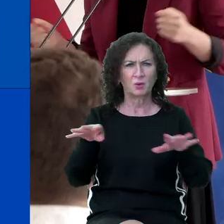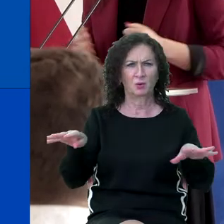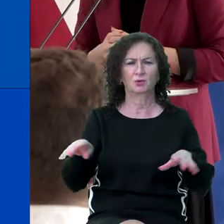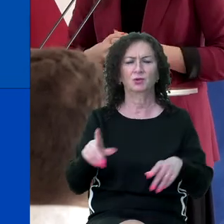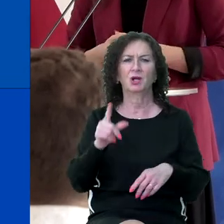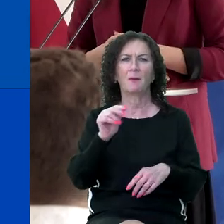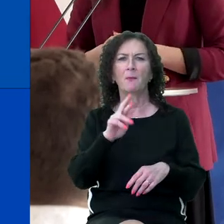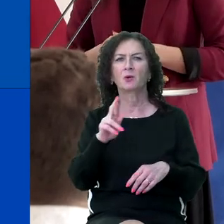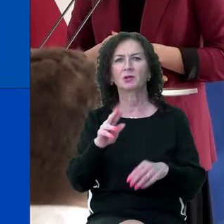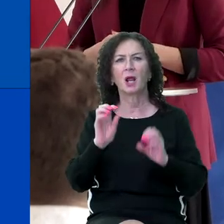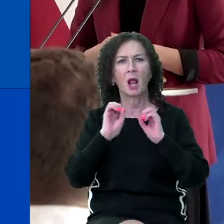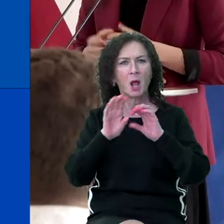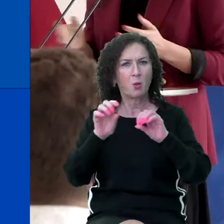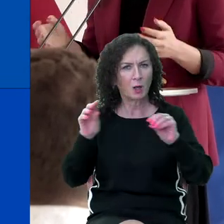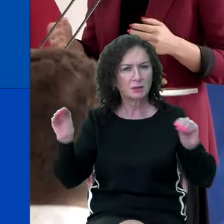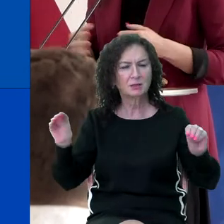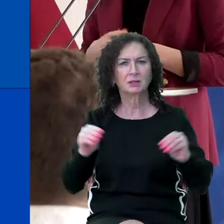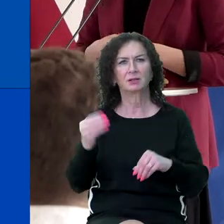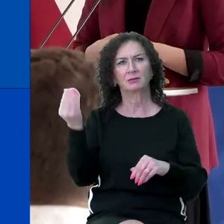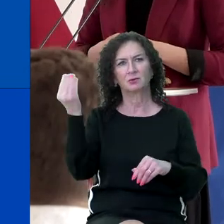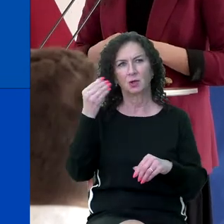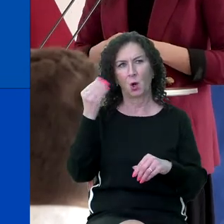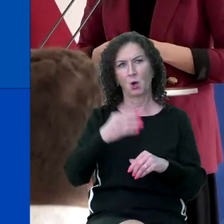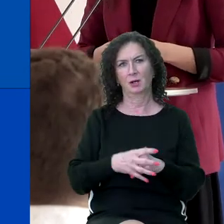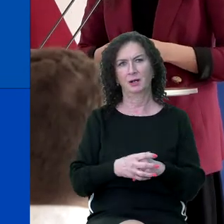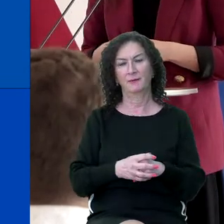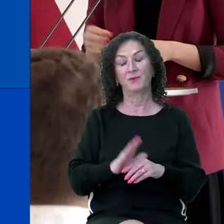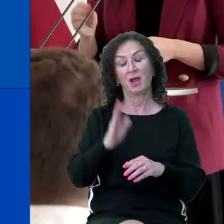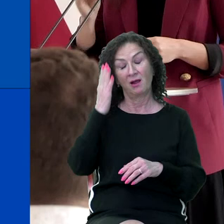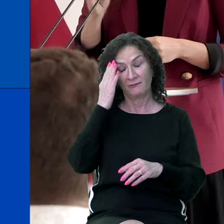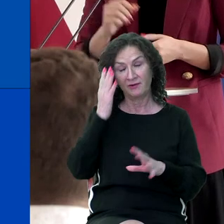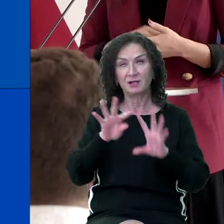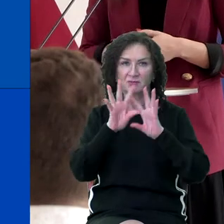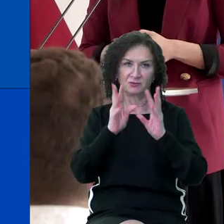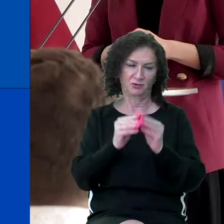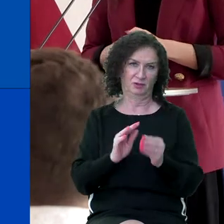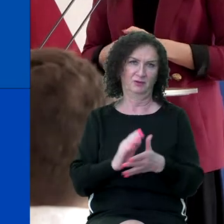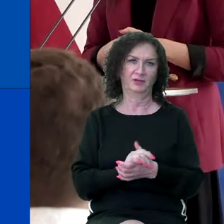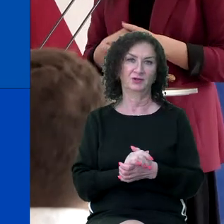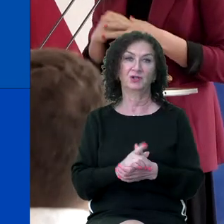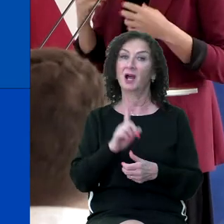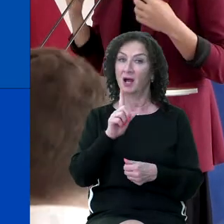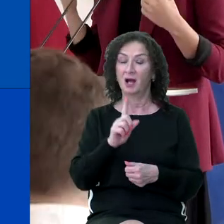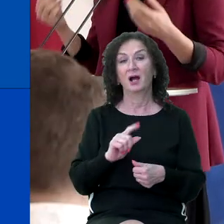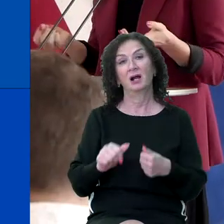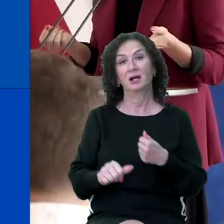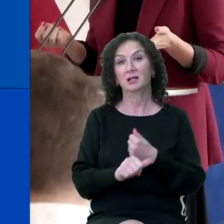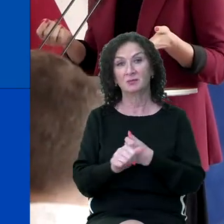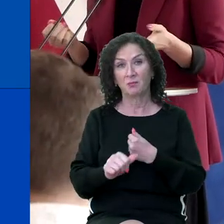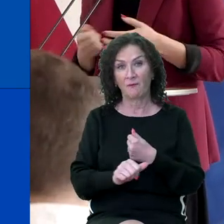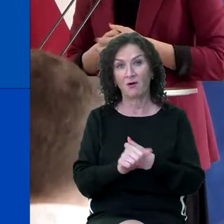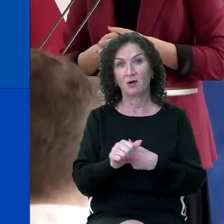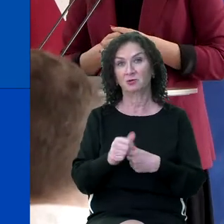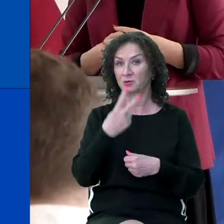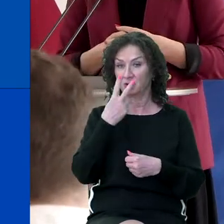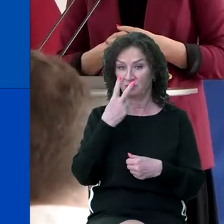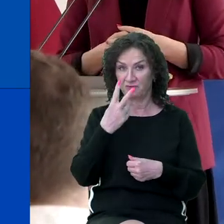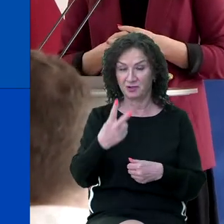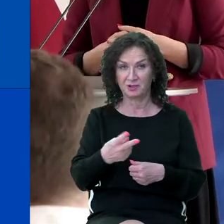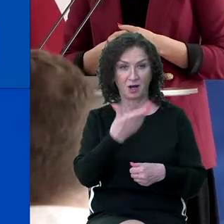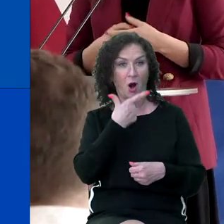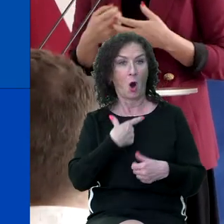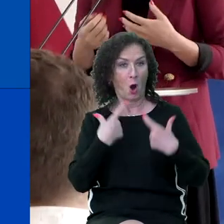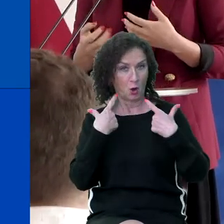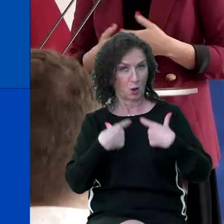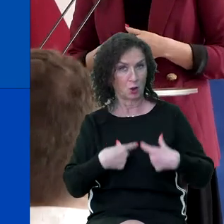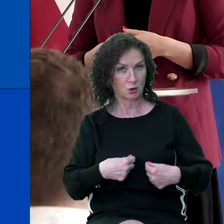o różnych rozwiązaniach, ale też doskonale wiem, że Państwo znają te rozwiązania. Ale w związku z tym, że też widzę znajome twarze, z